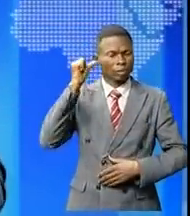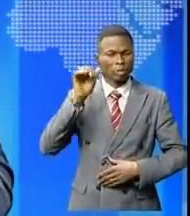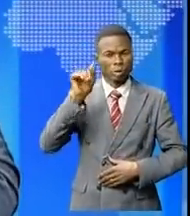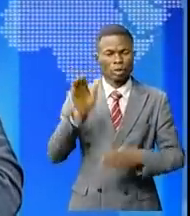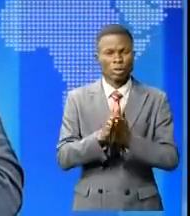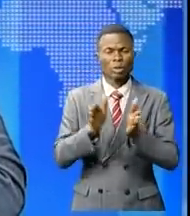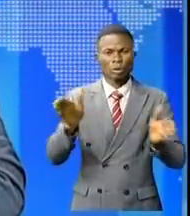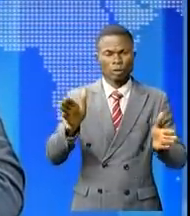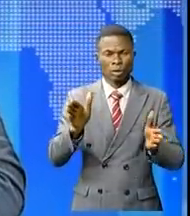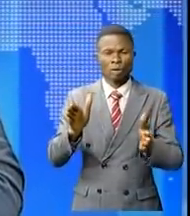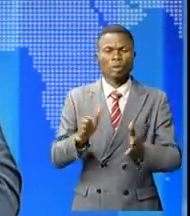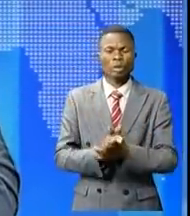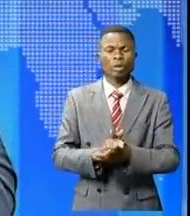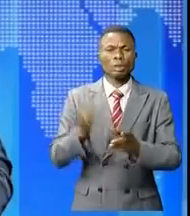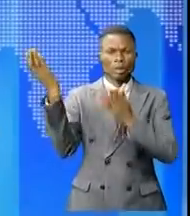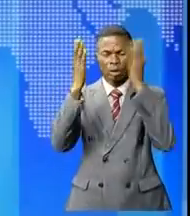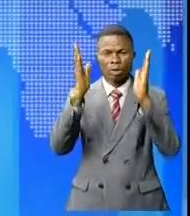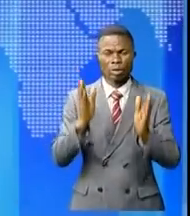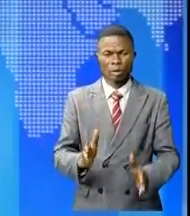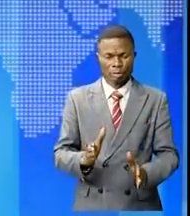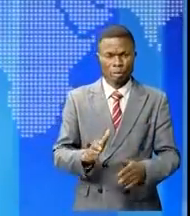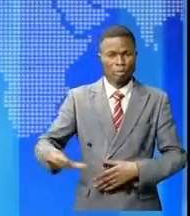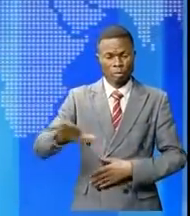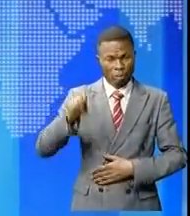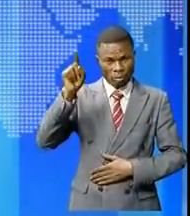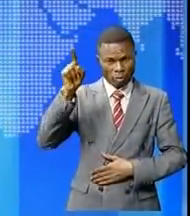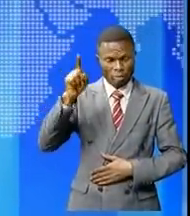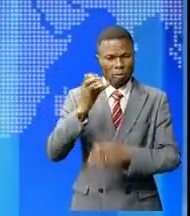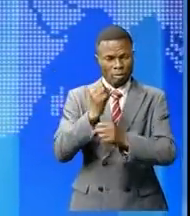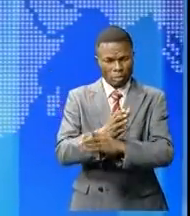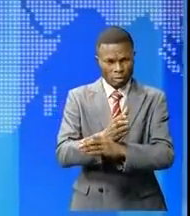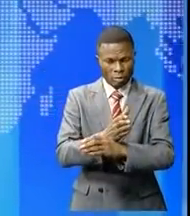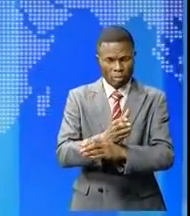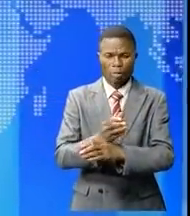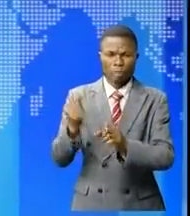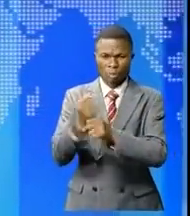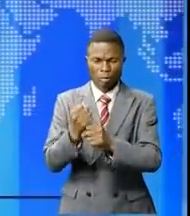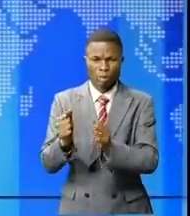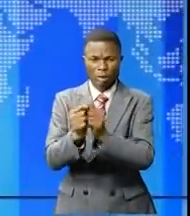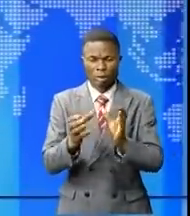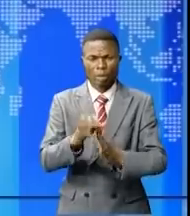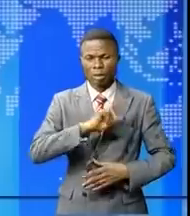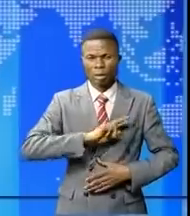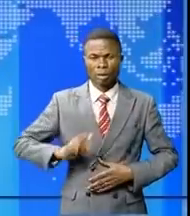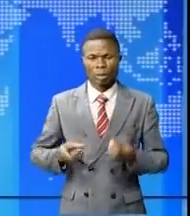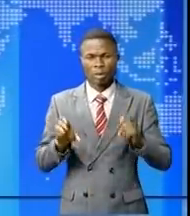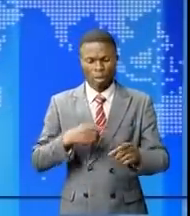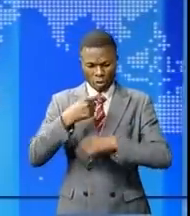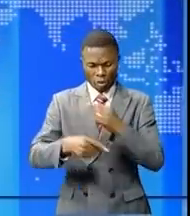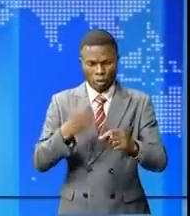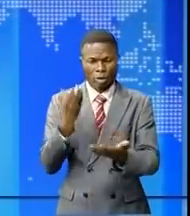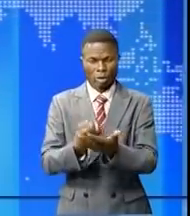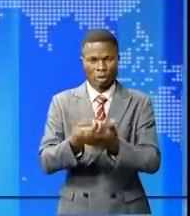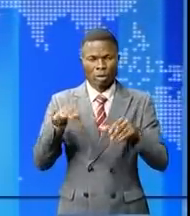général de la chambre du commerce d'abou dhabi qui s'est dit prêt à coopérer avec la rdc pour la relance de l'économie